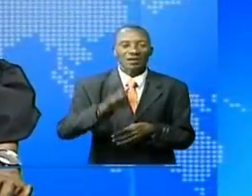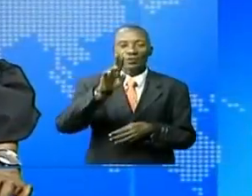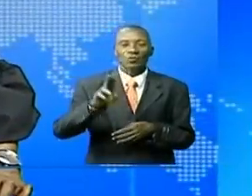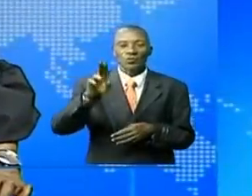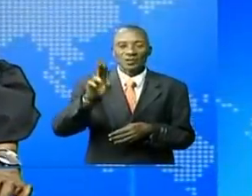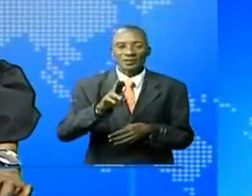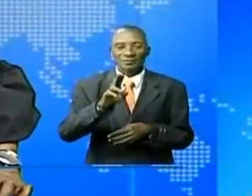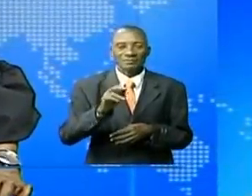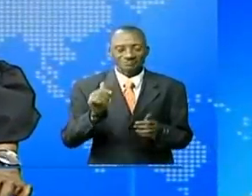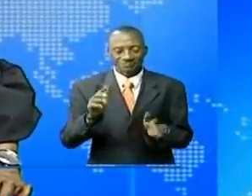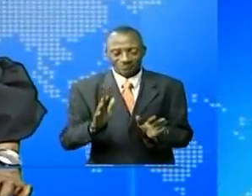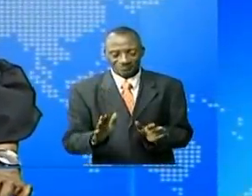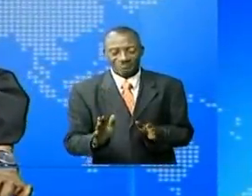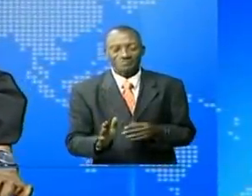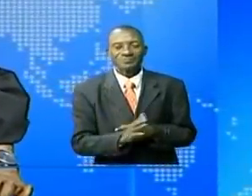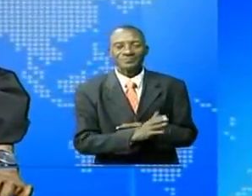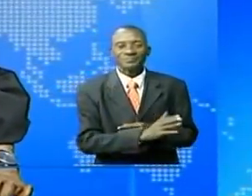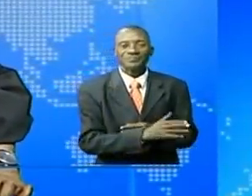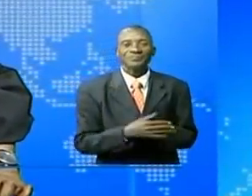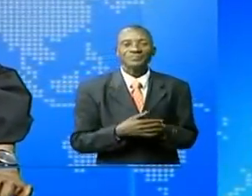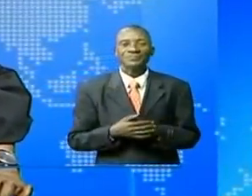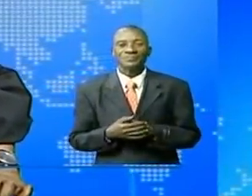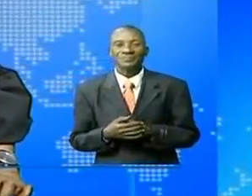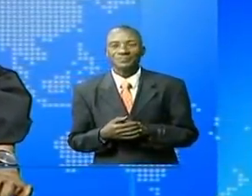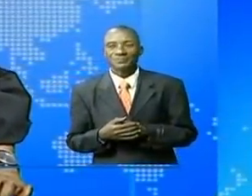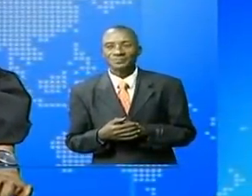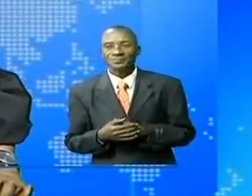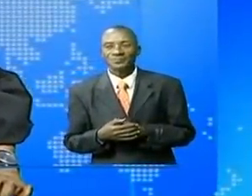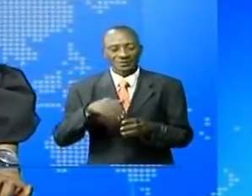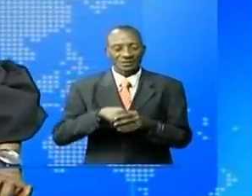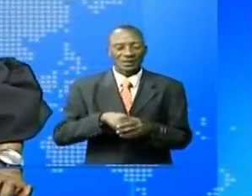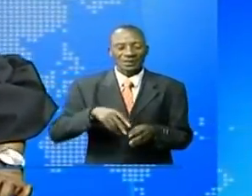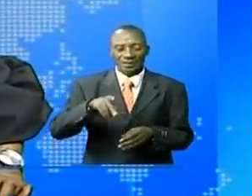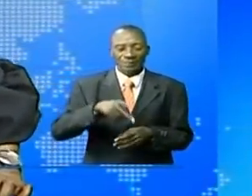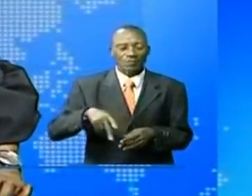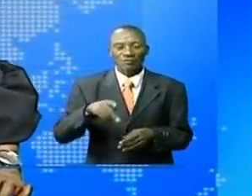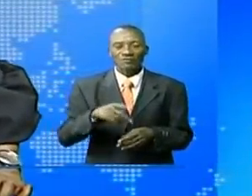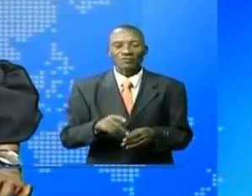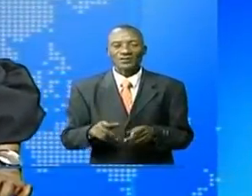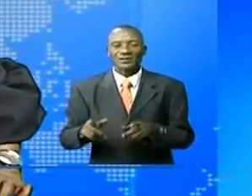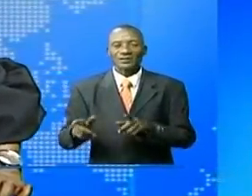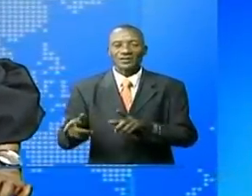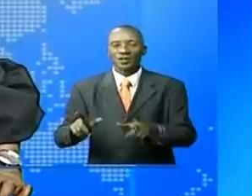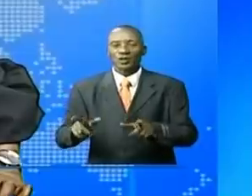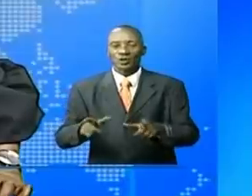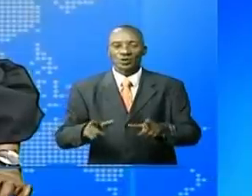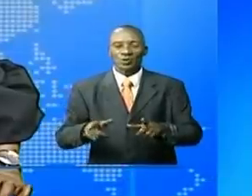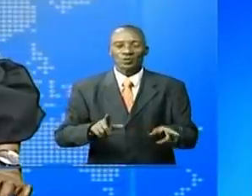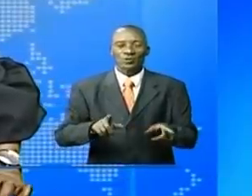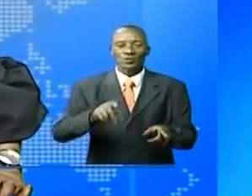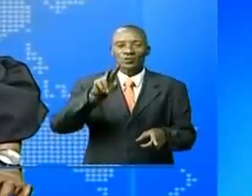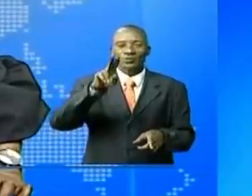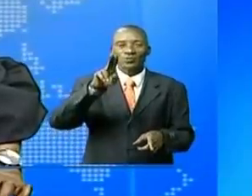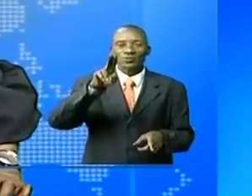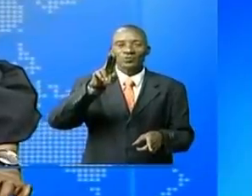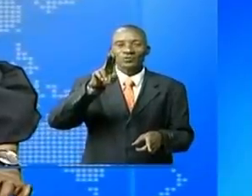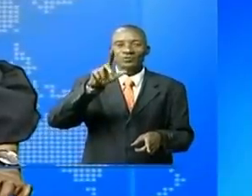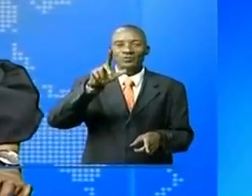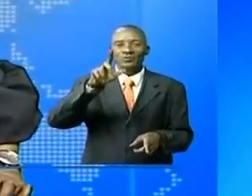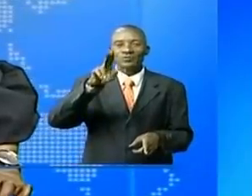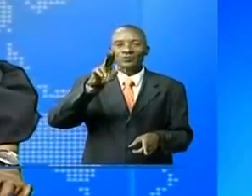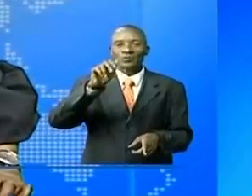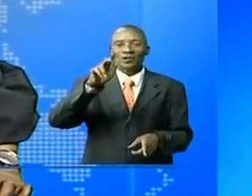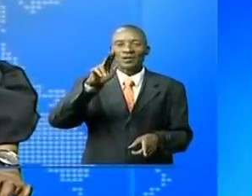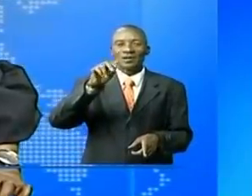ligue de football va voir bientôt le jour dans la province du Lualaba. Une délégation de la Fédération congolaise de football, association